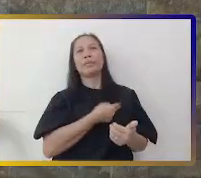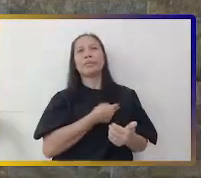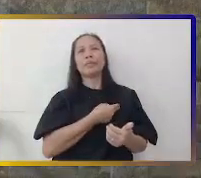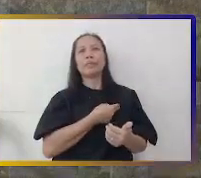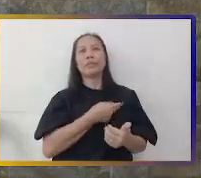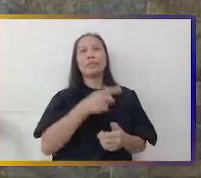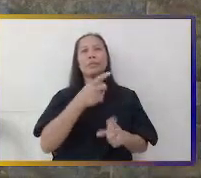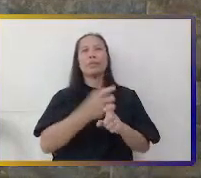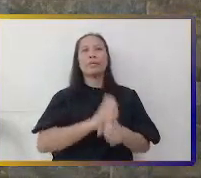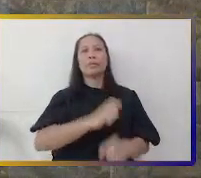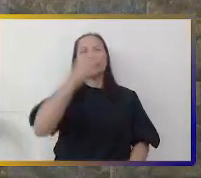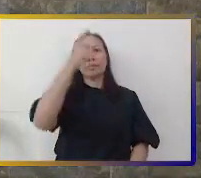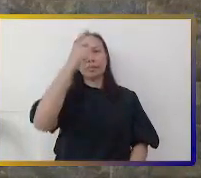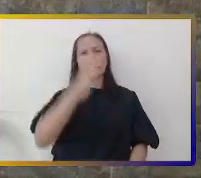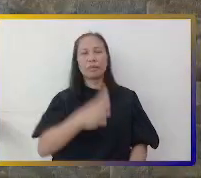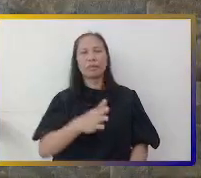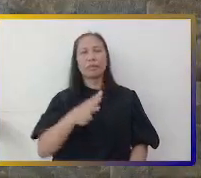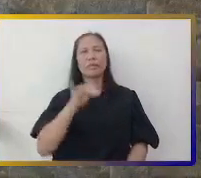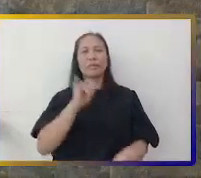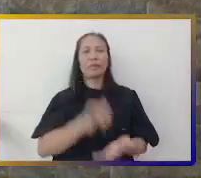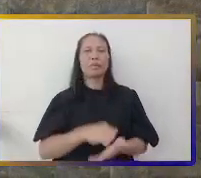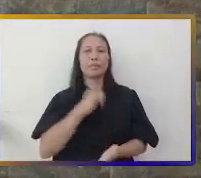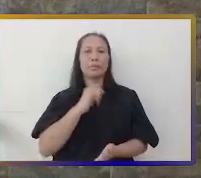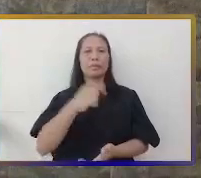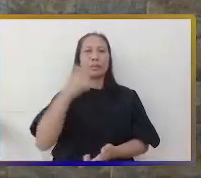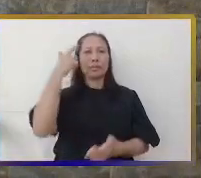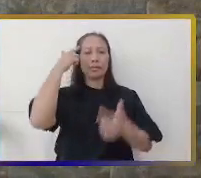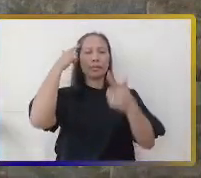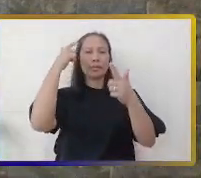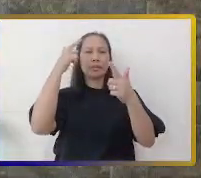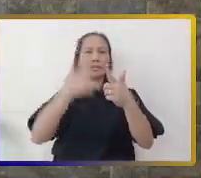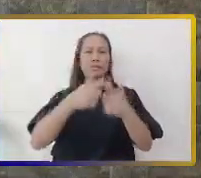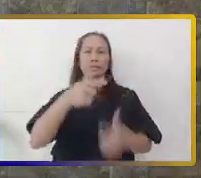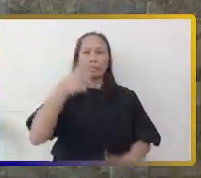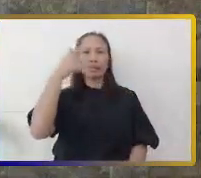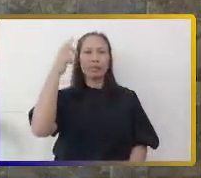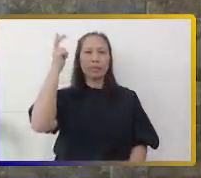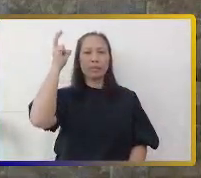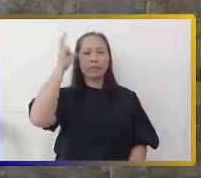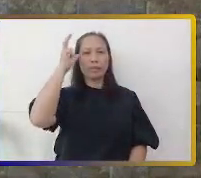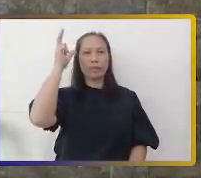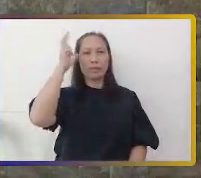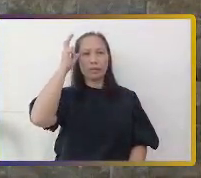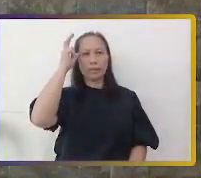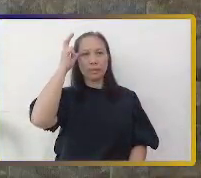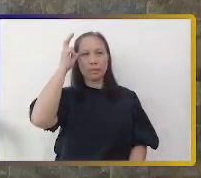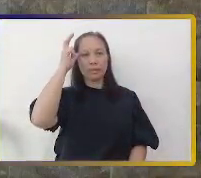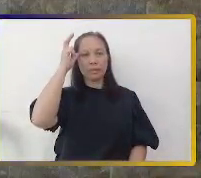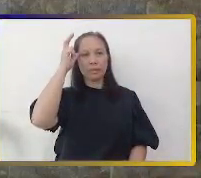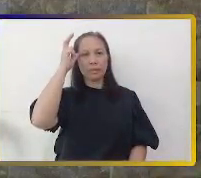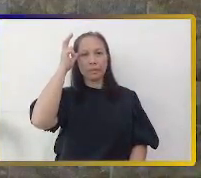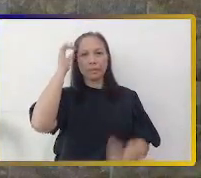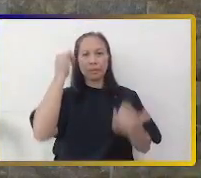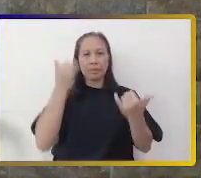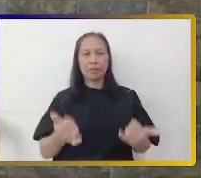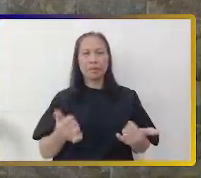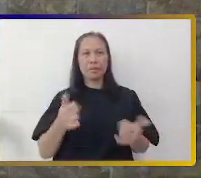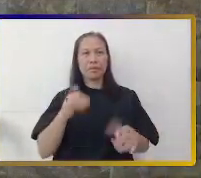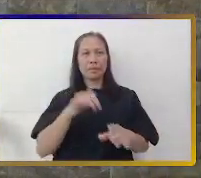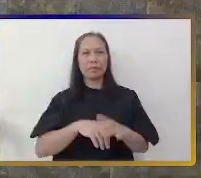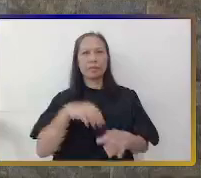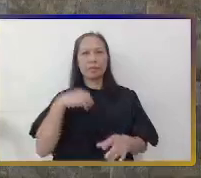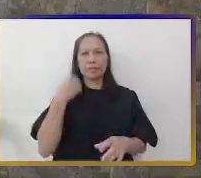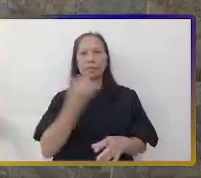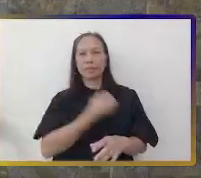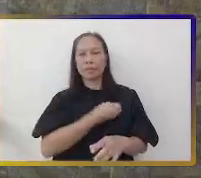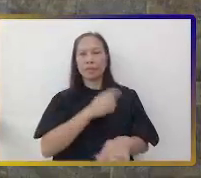see Yan ang pinaka Goal ng Diablo eh Kaya nga mga kapatid Tingan niyo po fast forward sa panahon po natin ngayon okay sa